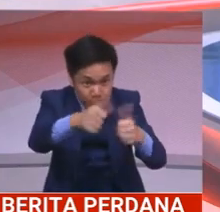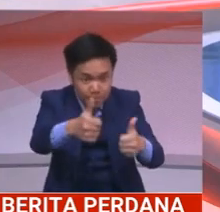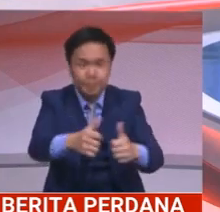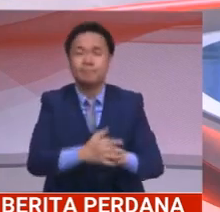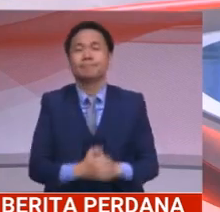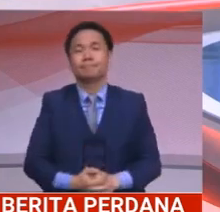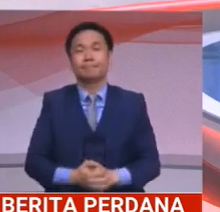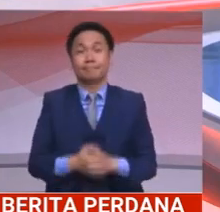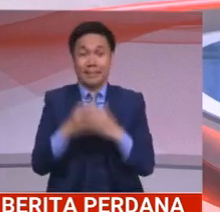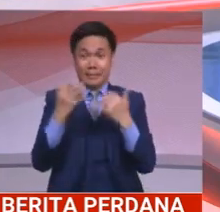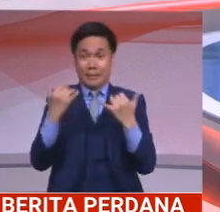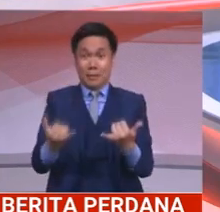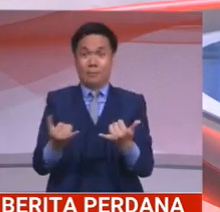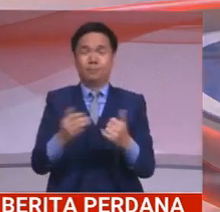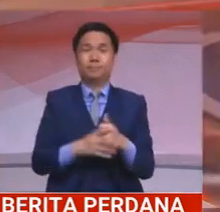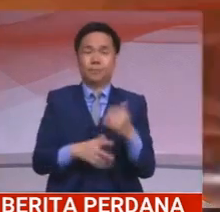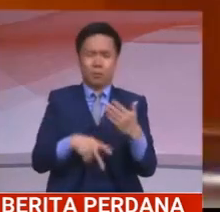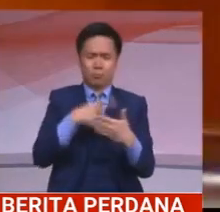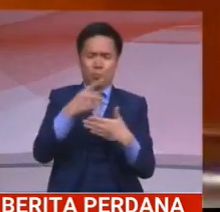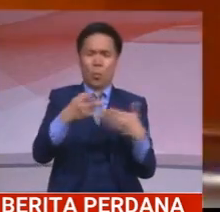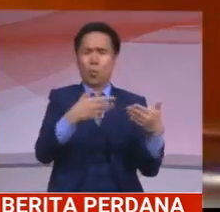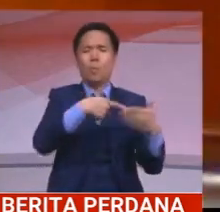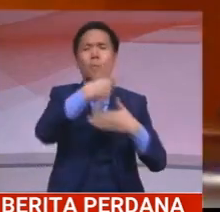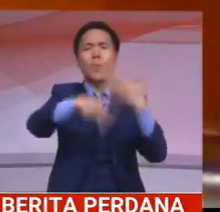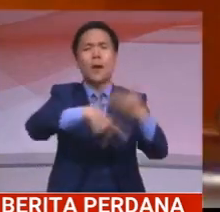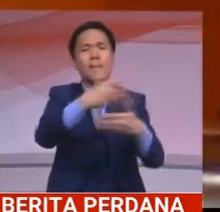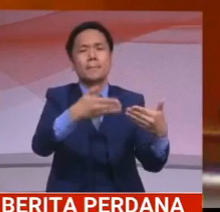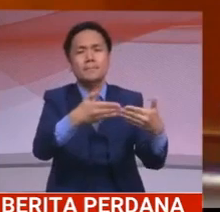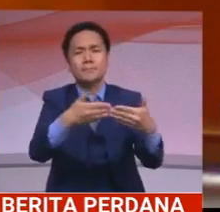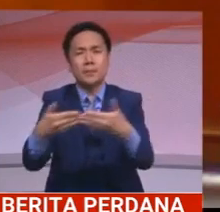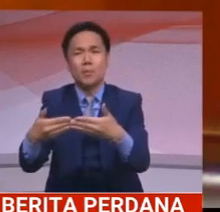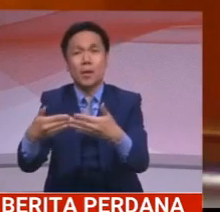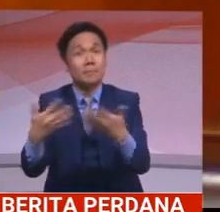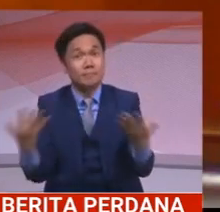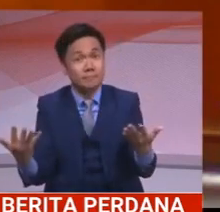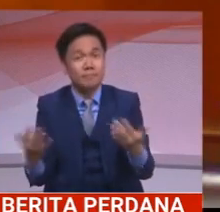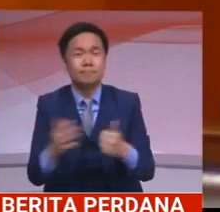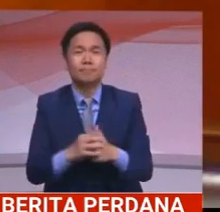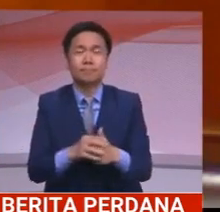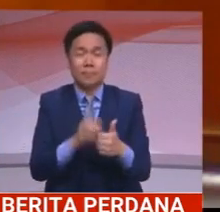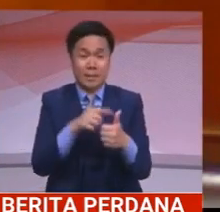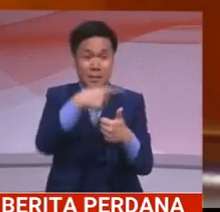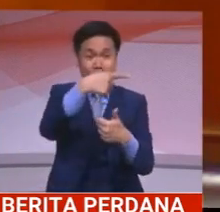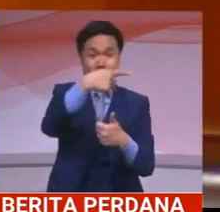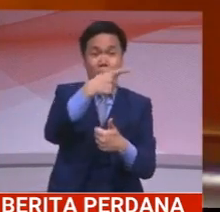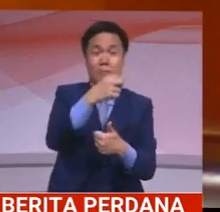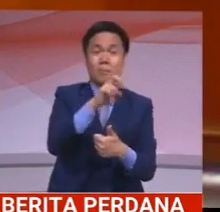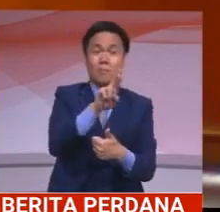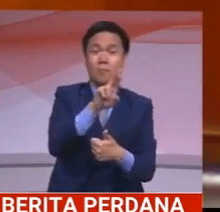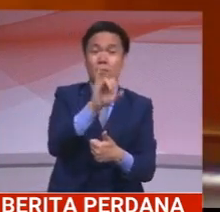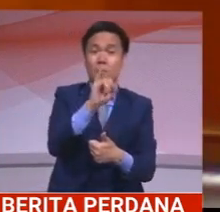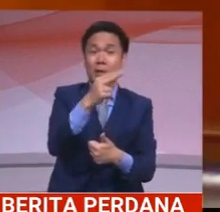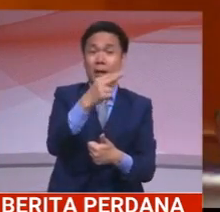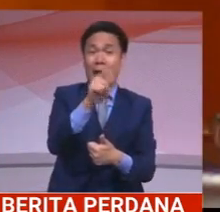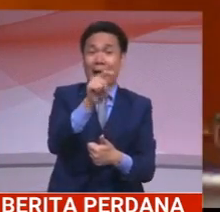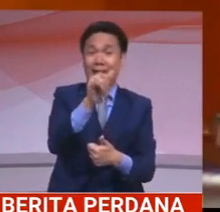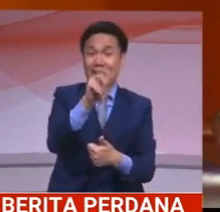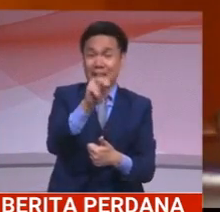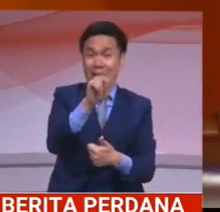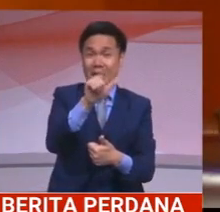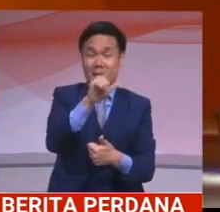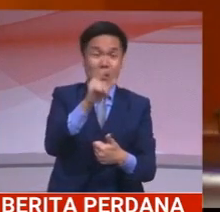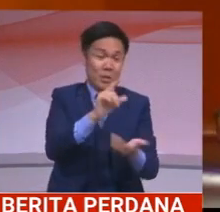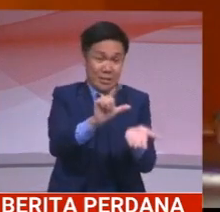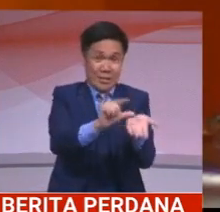Setakat ini hanya program sambungan daripada Prihatin seperti program subsidi